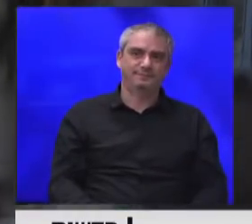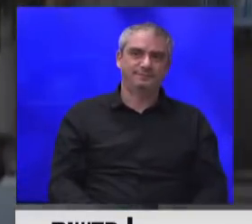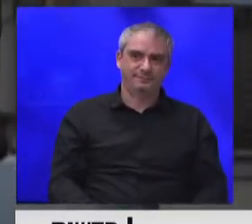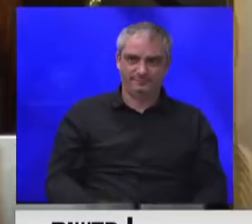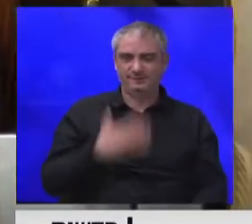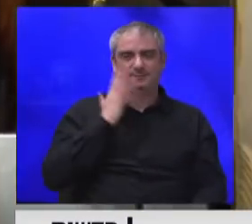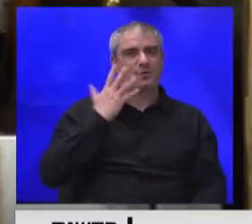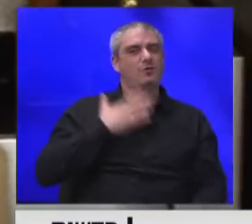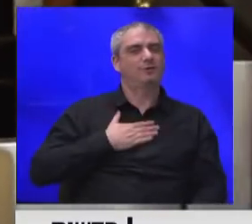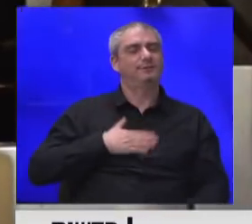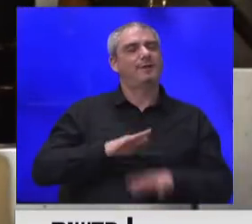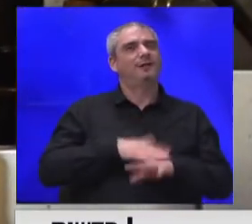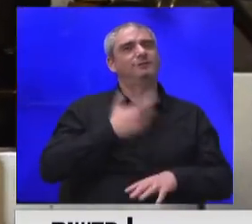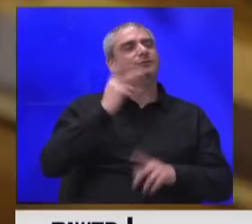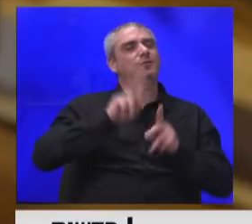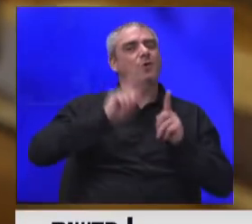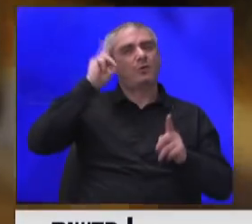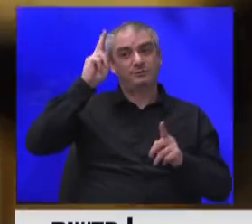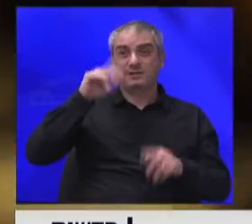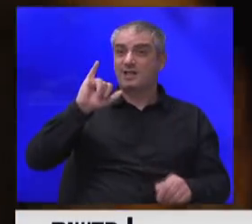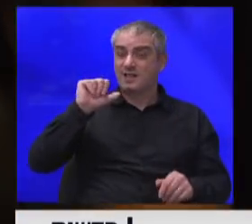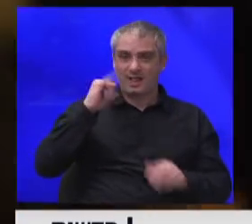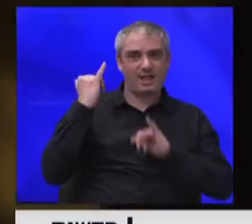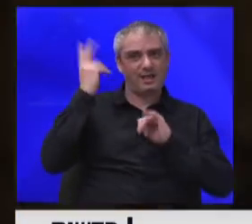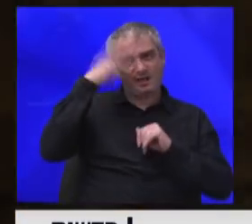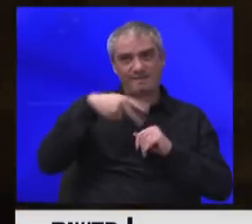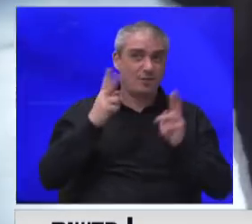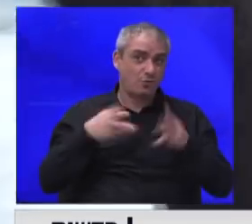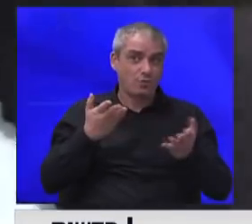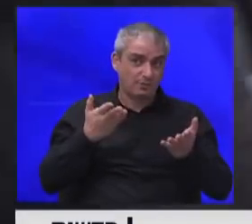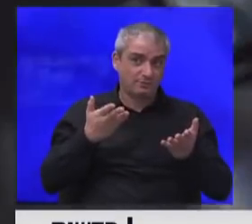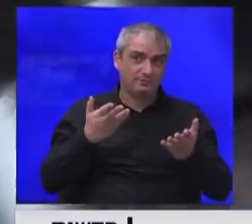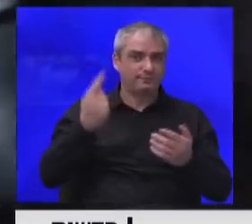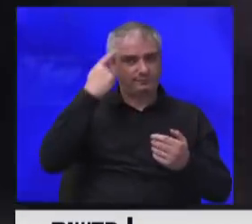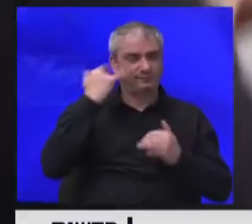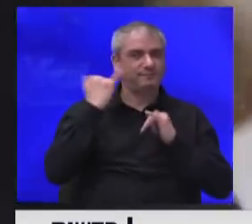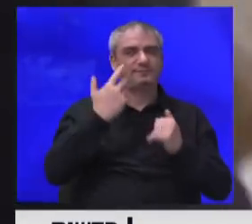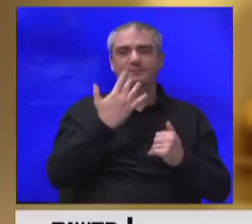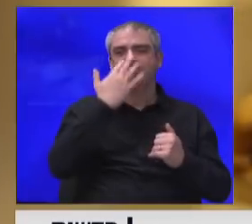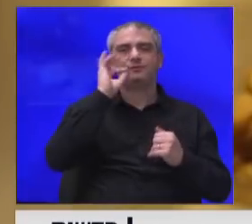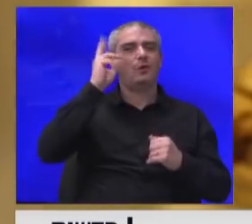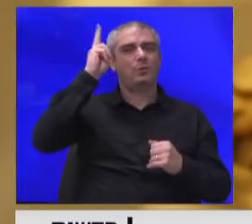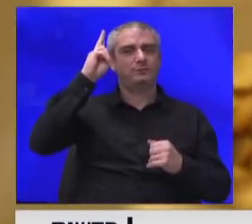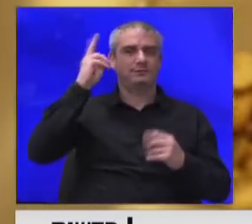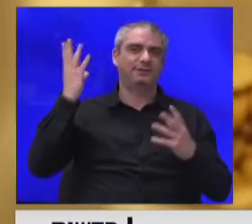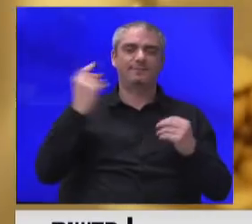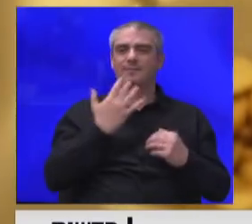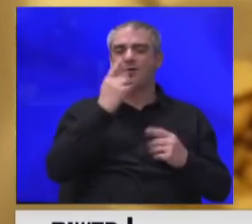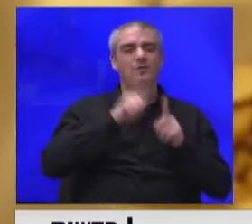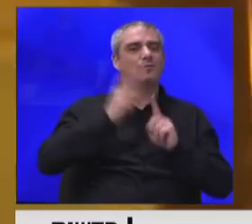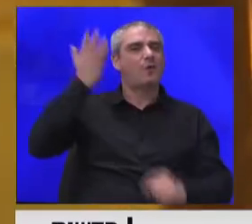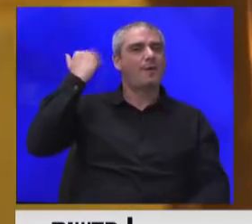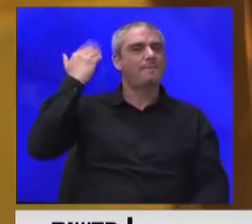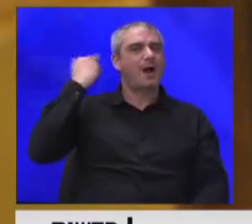הישראלים מאוד רוצים חול, יניר ואליה הבינו את הפוטנציאל וידעו להביא את חול עמוס בניחוחות של